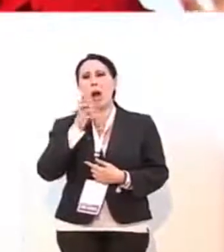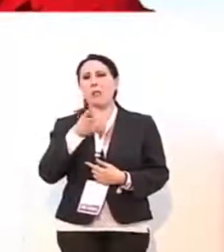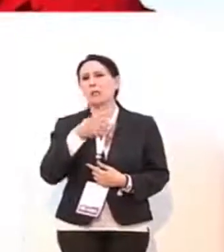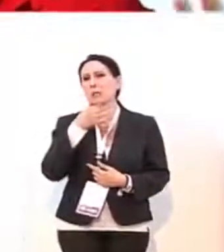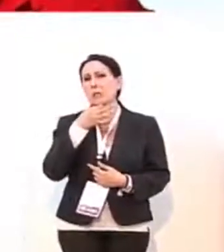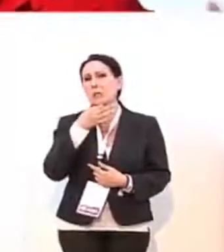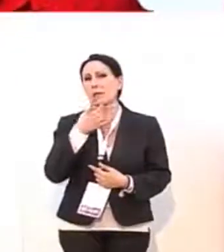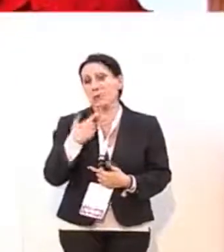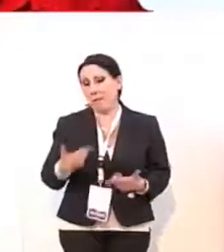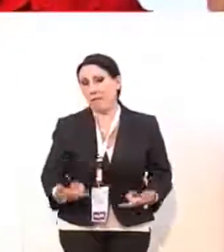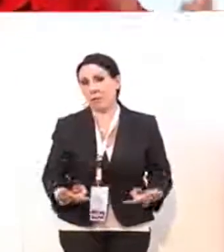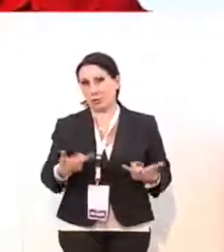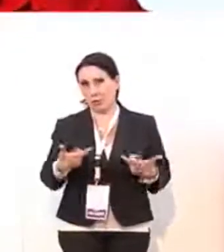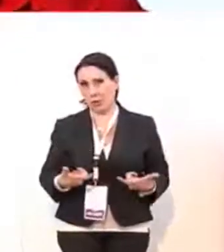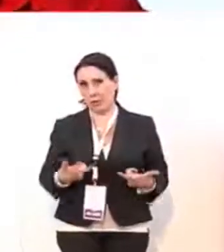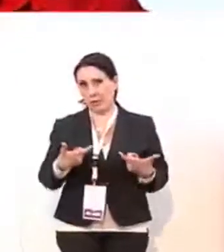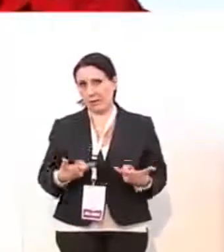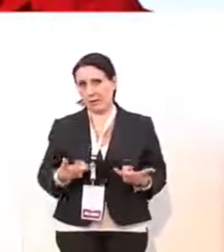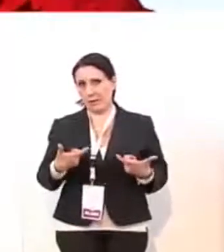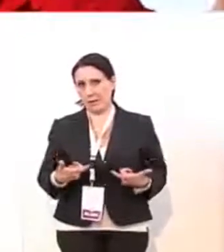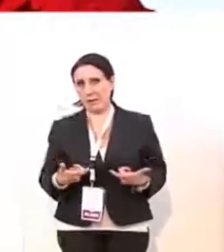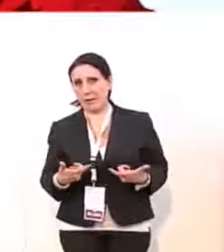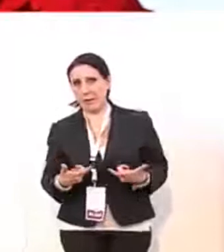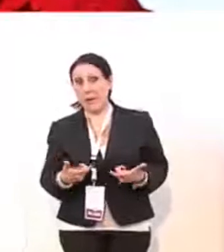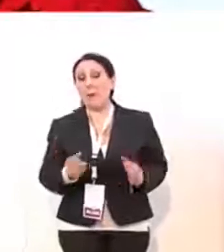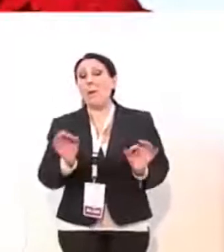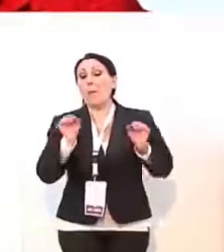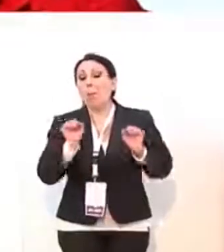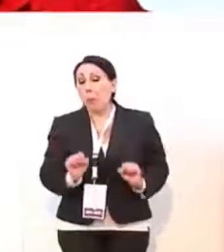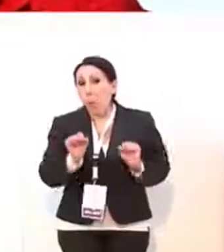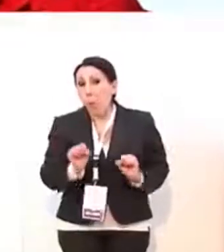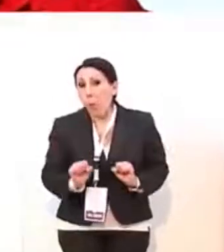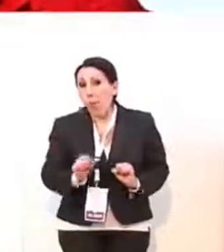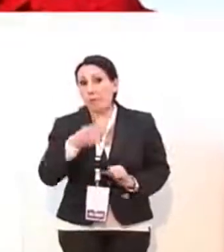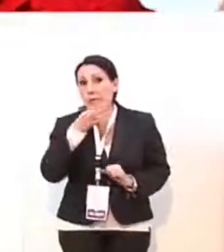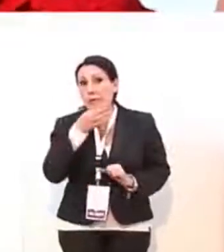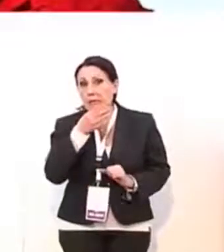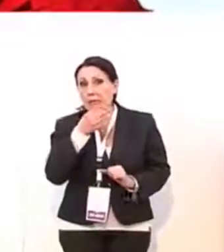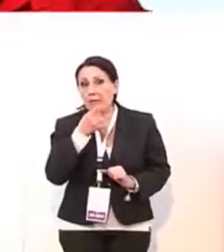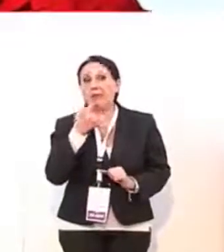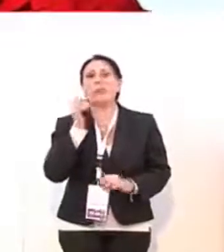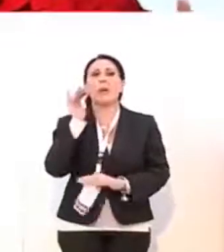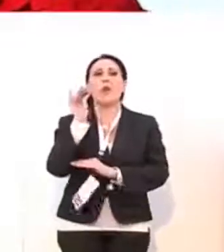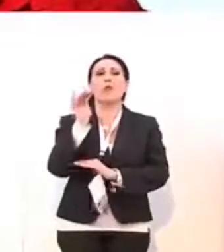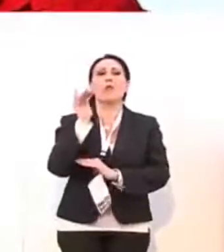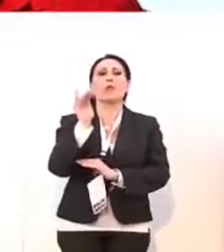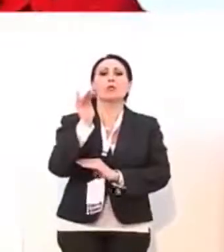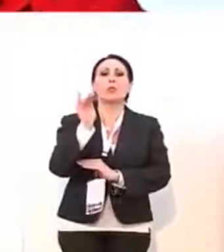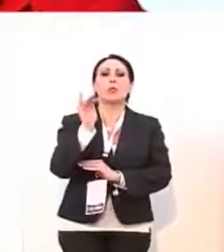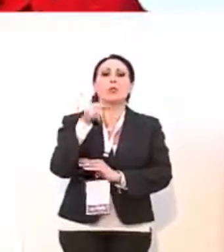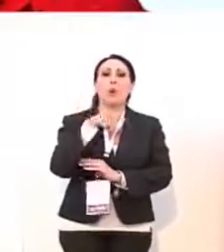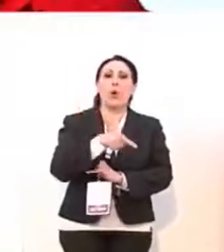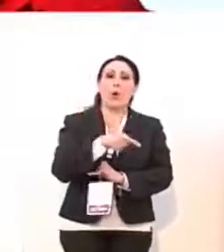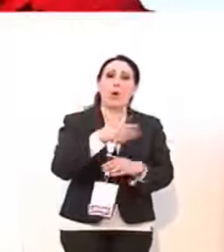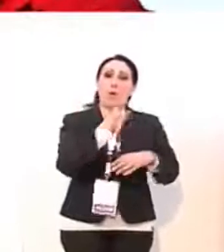perché fortunatamente ancora non sta succedendo, potrebbe voler dire che in prospettiva, a fianco al calo